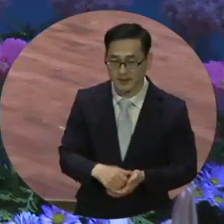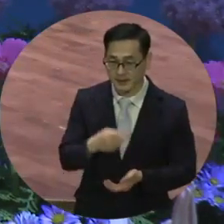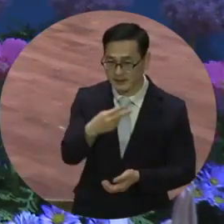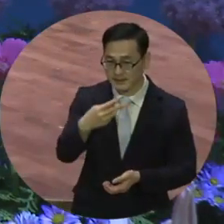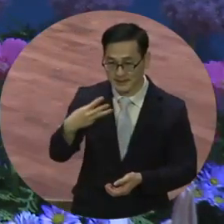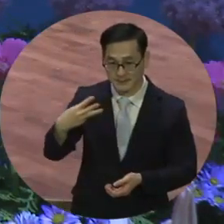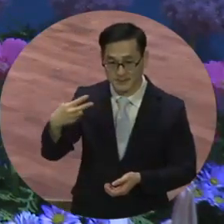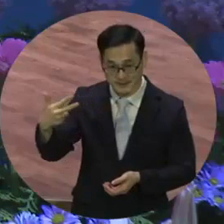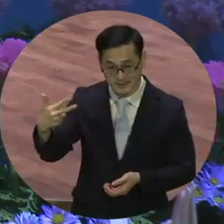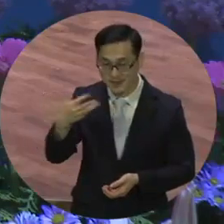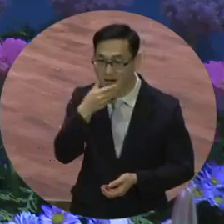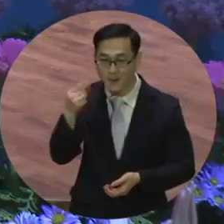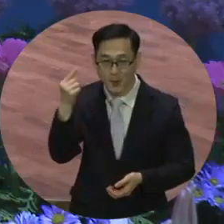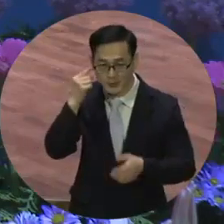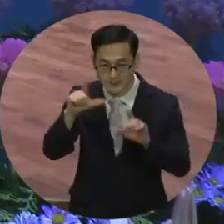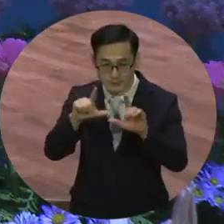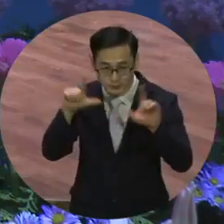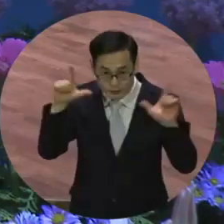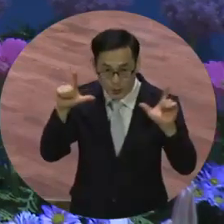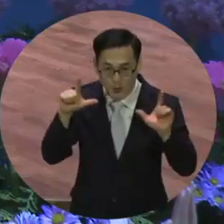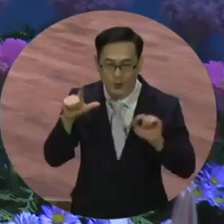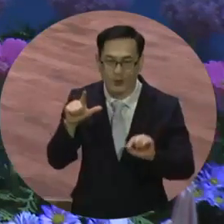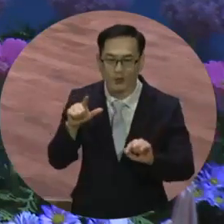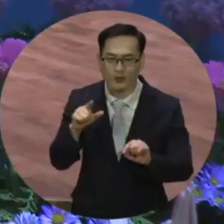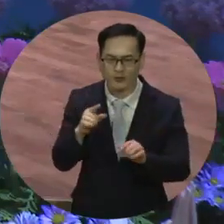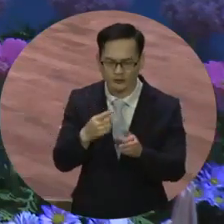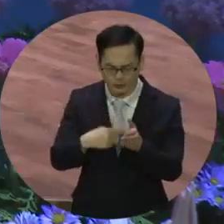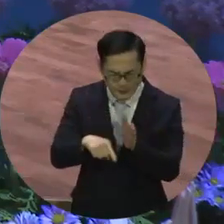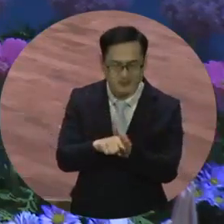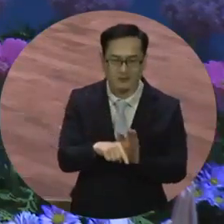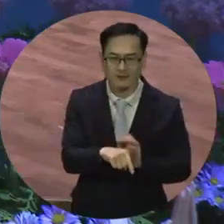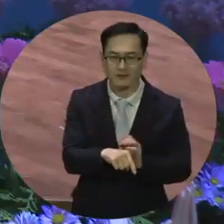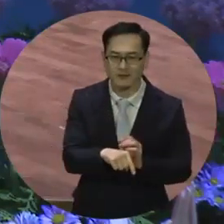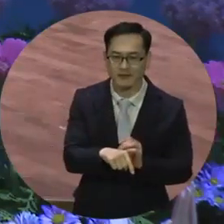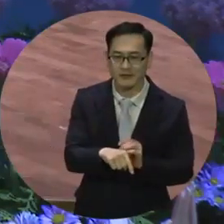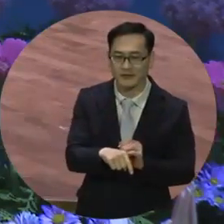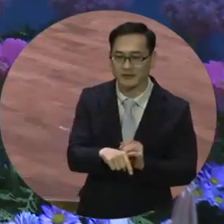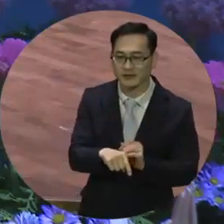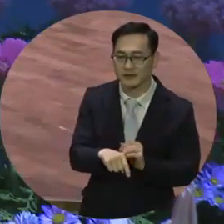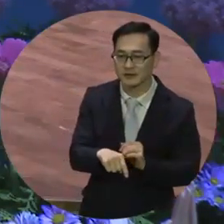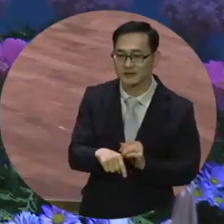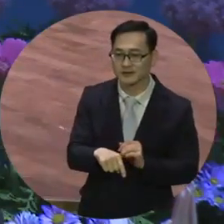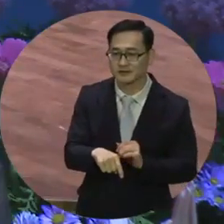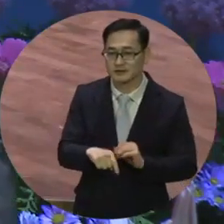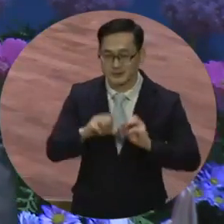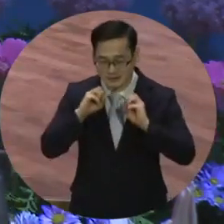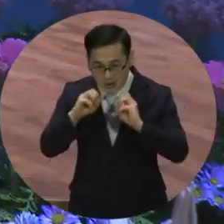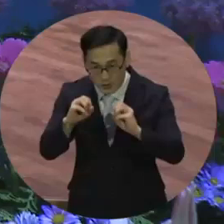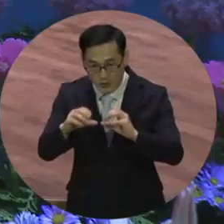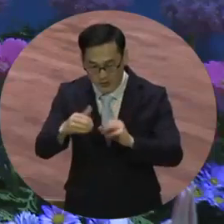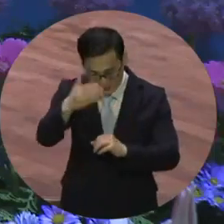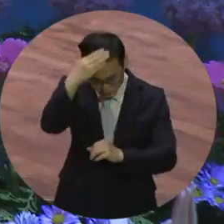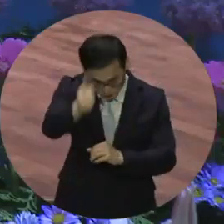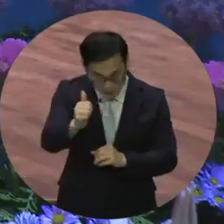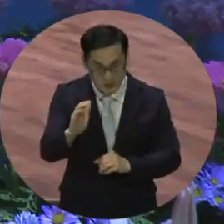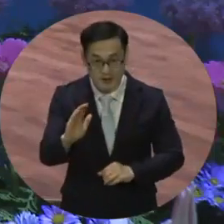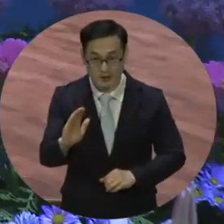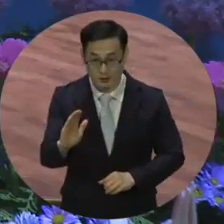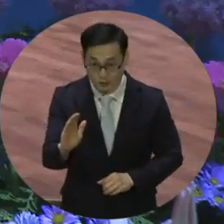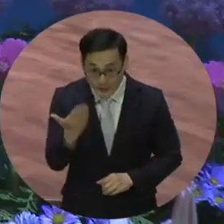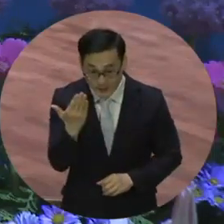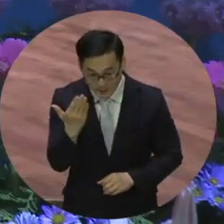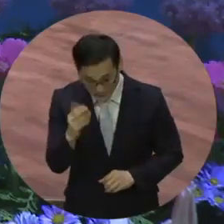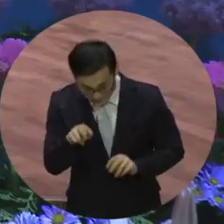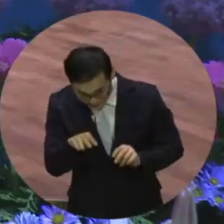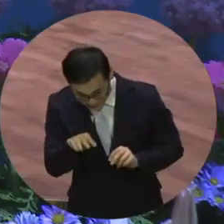237 서밋으로, 서밋은 최고의 정상을 말합니다. 237 서밋으로 세워가려는 것만큼 더